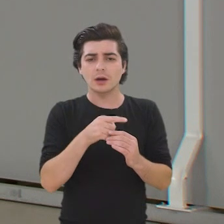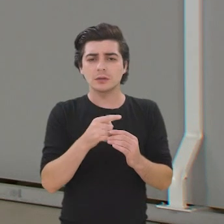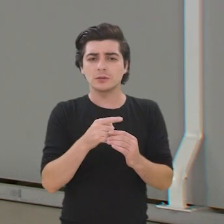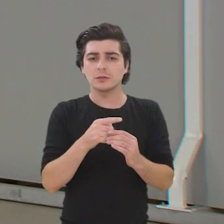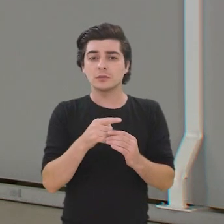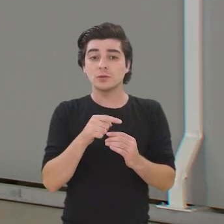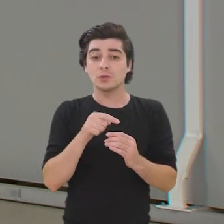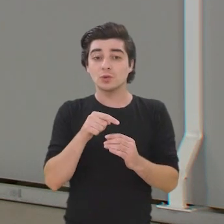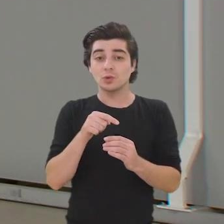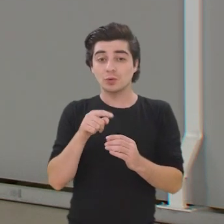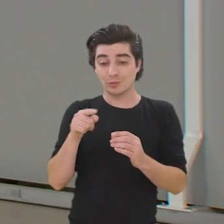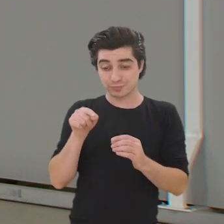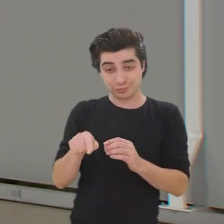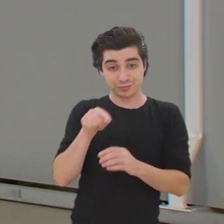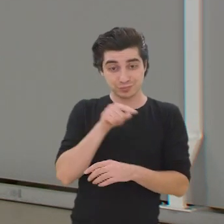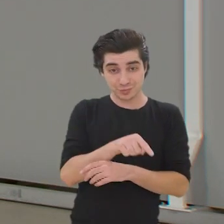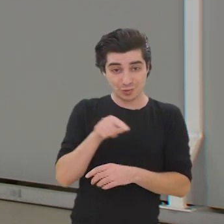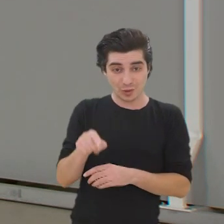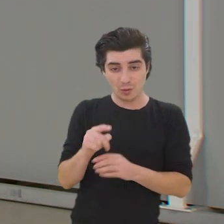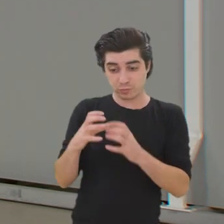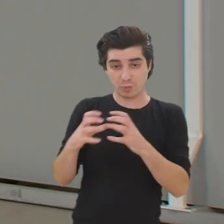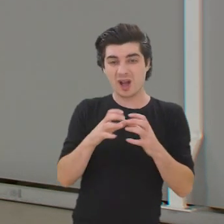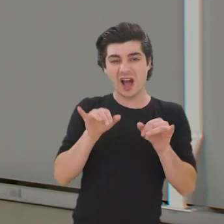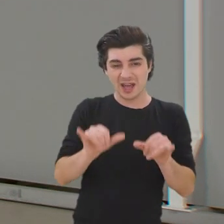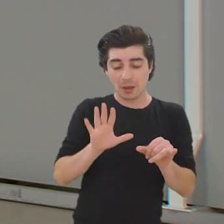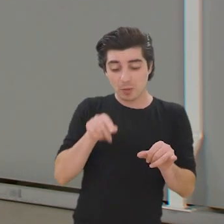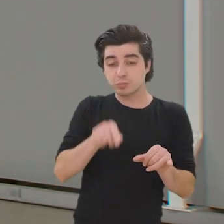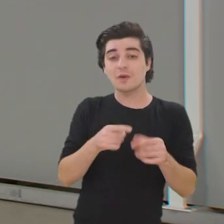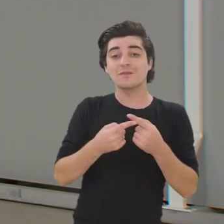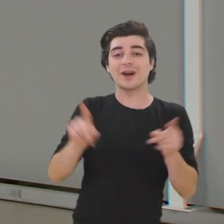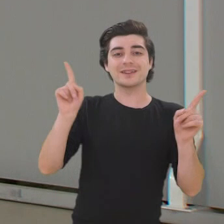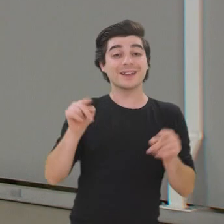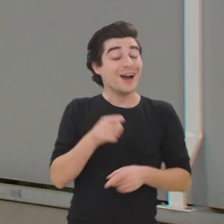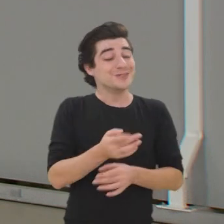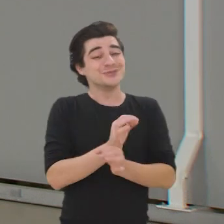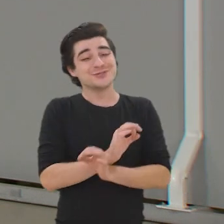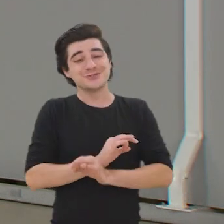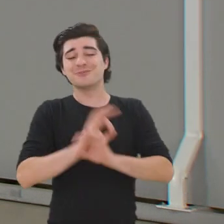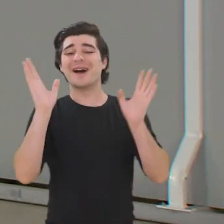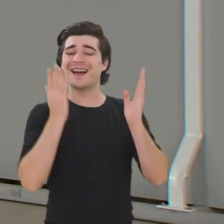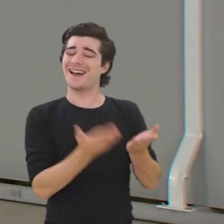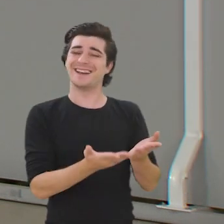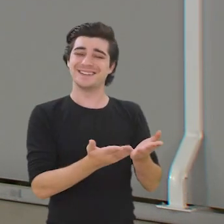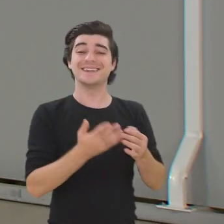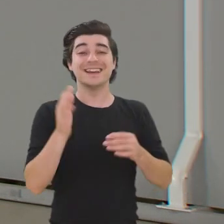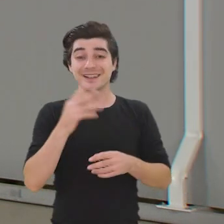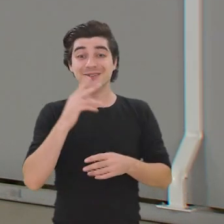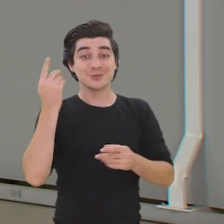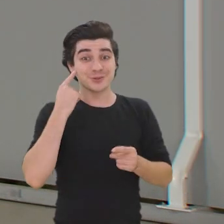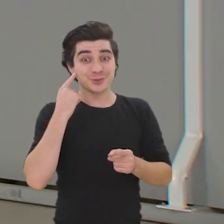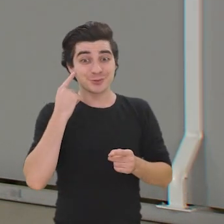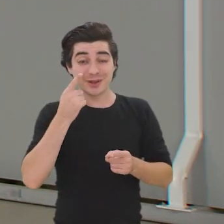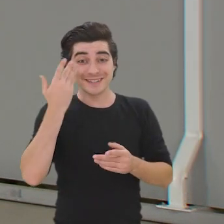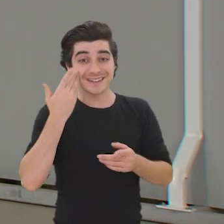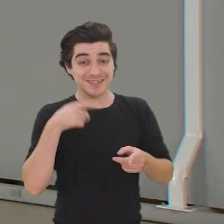bunun. Bununla bunun boyu aynı ama bununki farklı. Ya sen süpersin, harika. Evet çocuklar, duydunuz